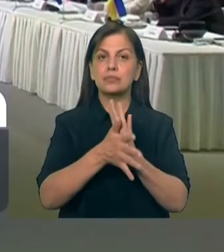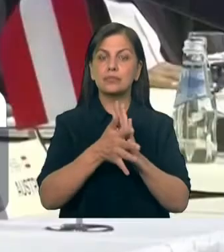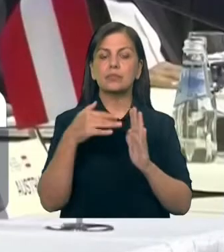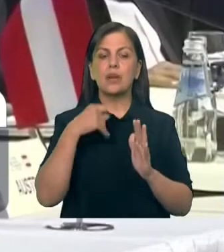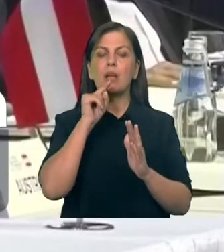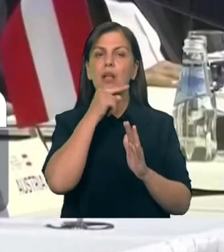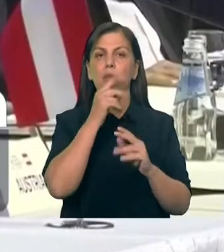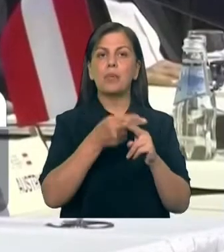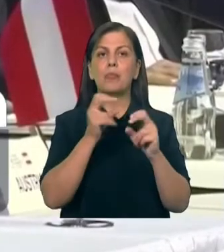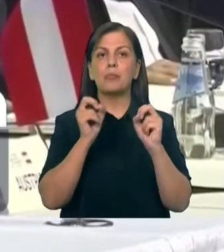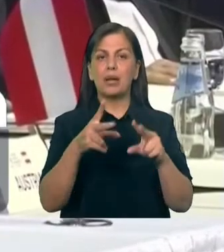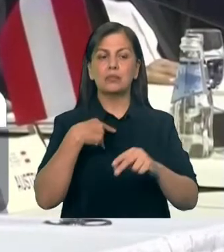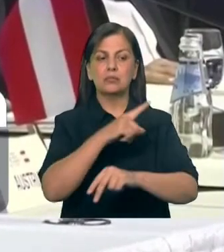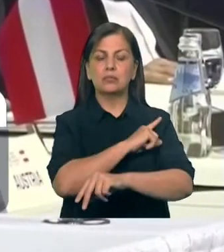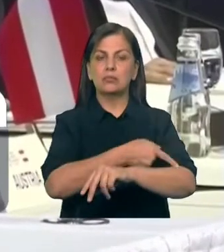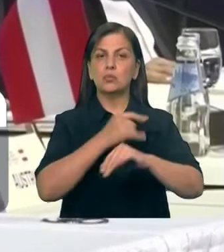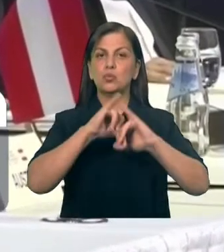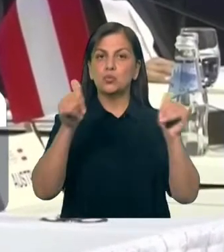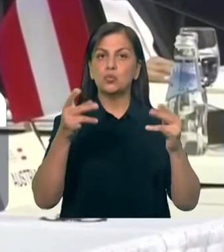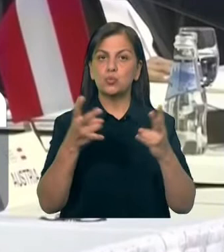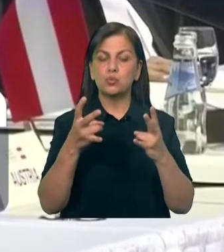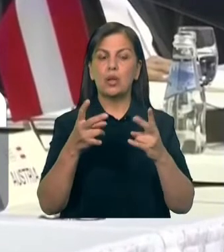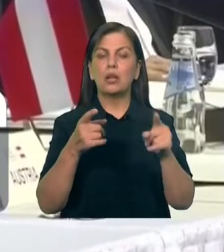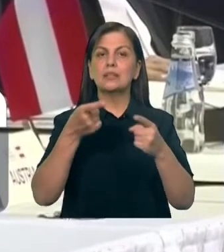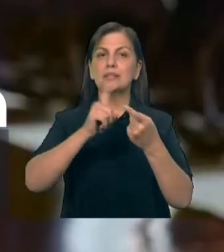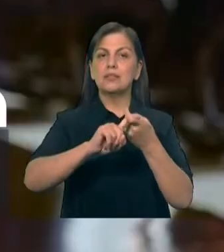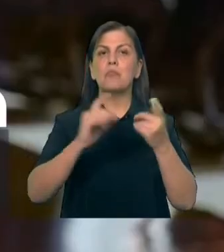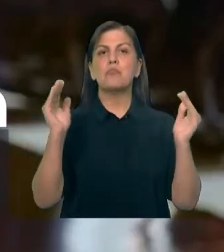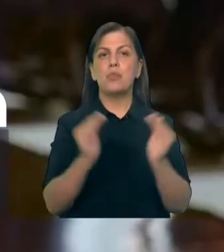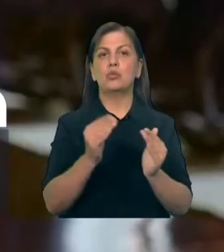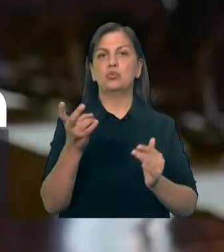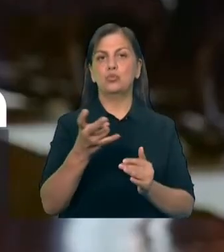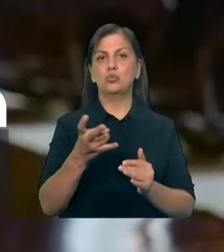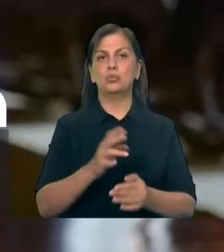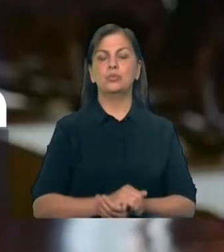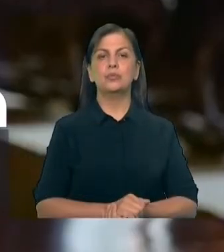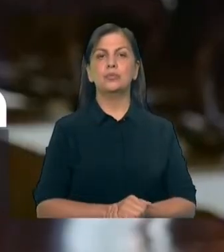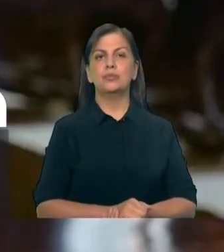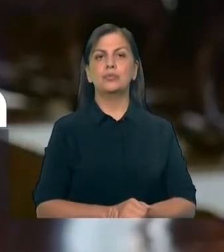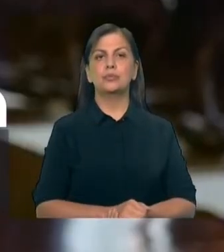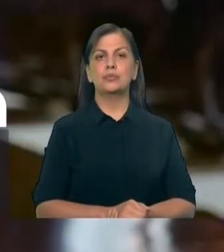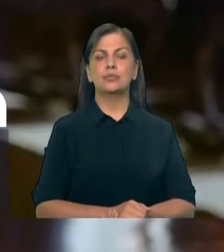iqtisadi təhlükəsizliyimizi gücləndirməliyik və bu asıllığa son qoymalıyıq.